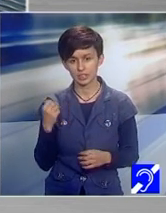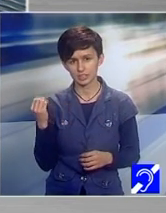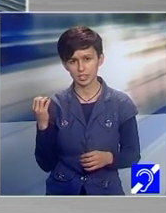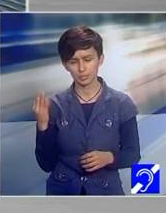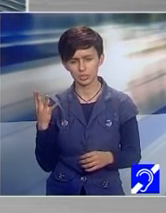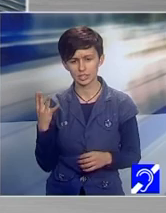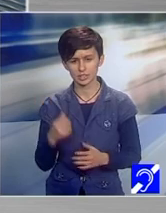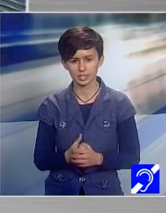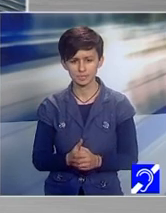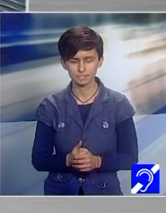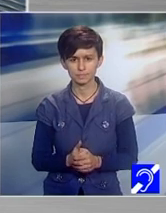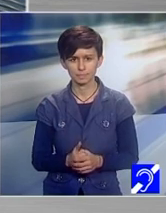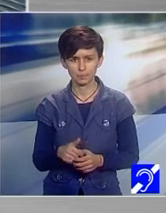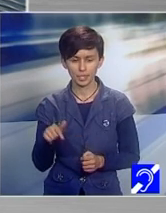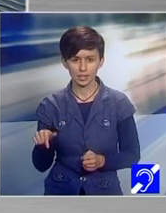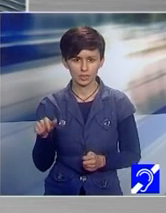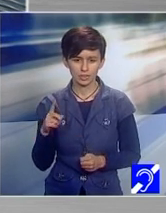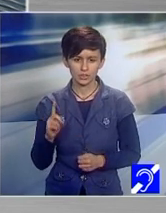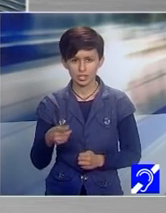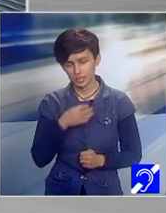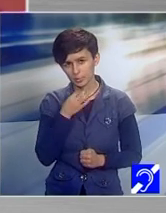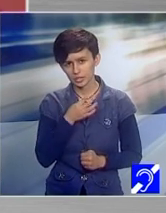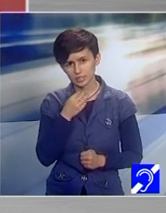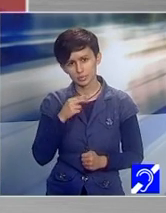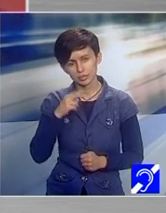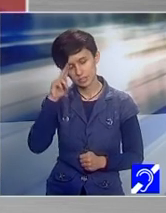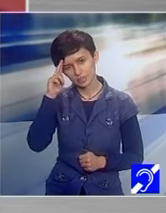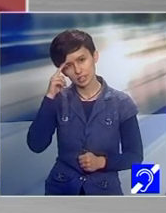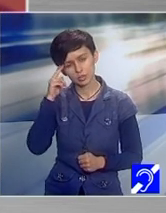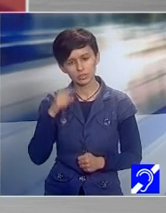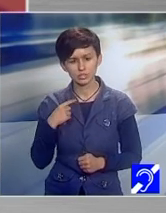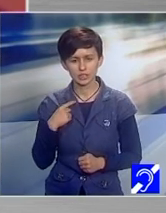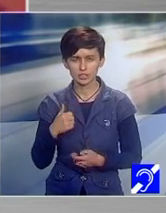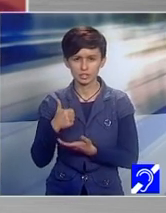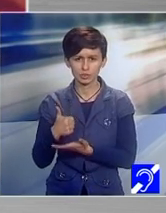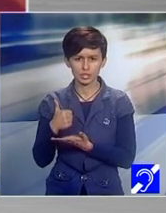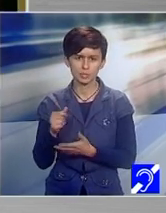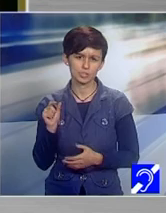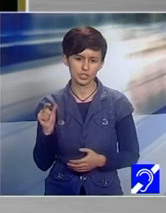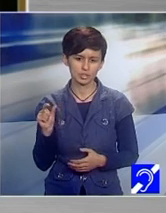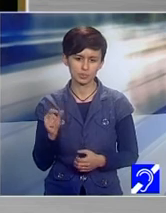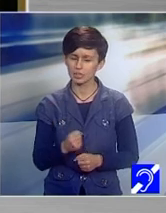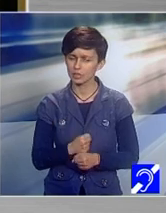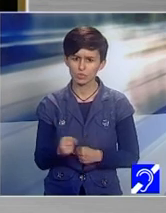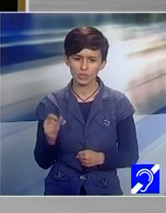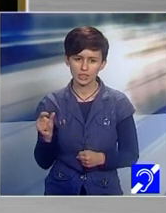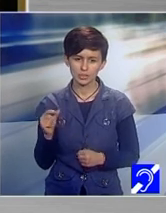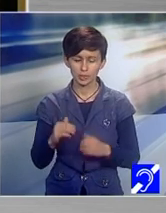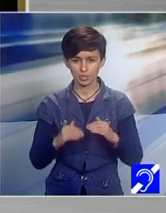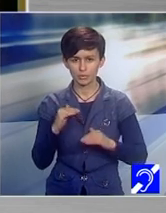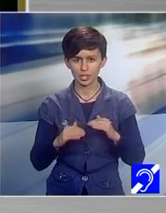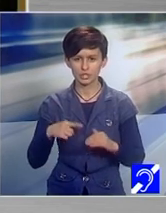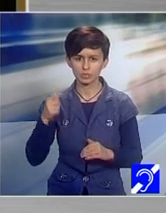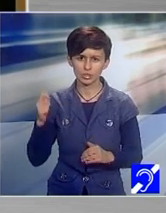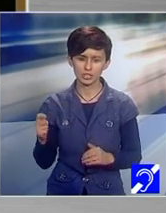Da, acolo trebuie să spun că trebuie să recunosc că într-adevăr este un buget mic, mult mai mic față de alte țări. Acolo se